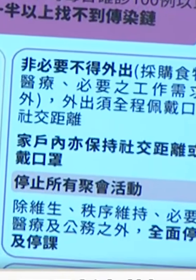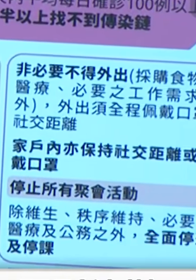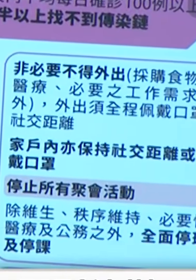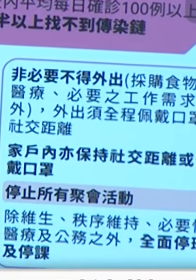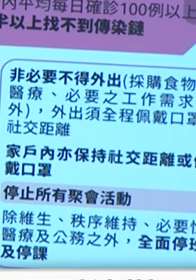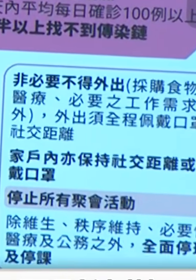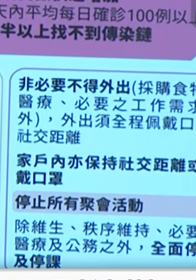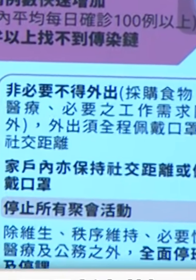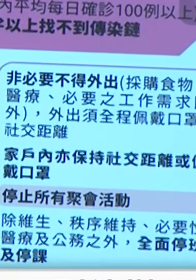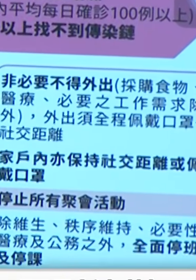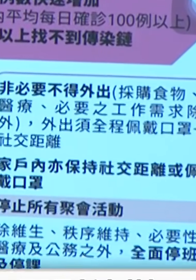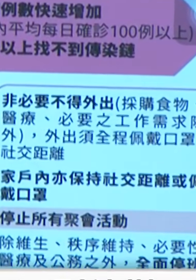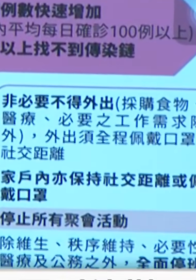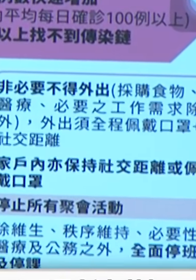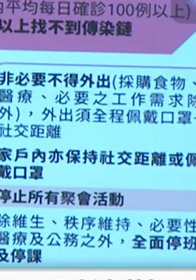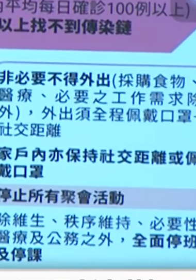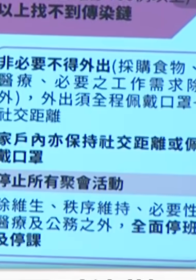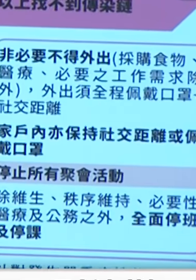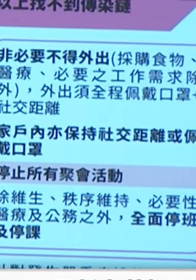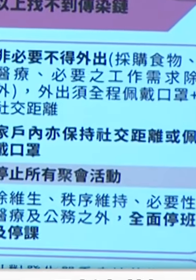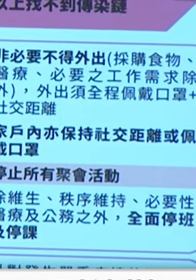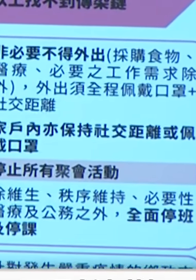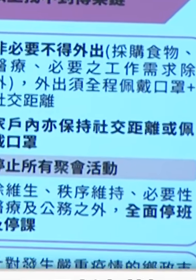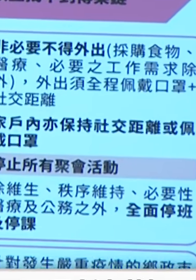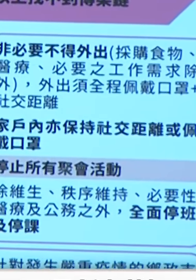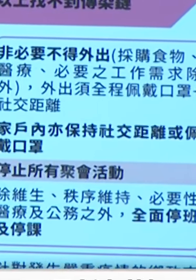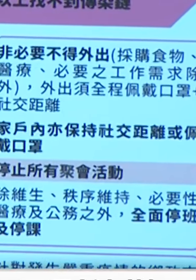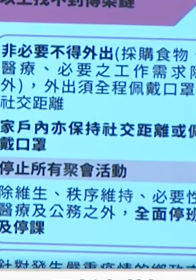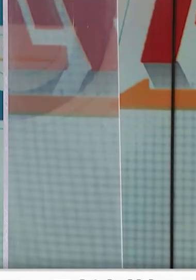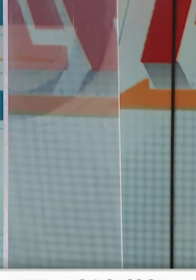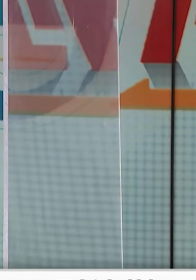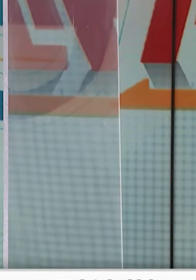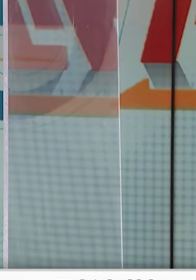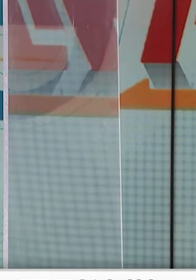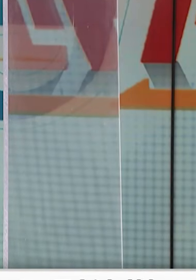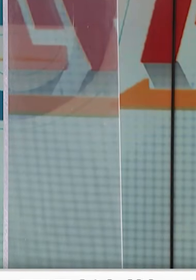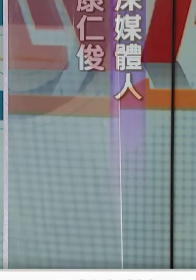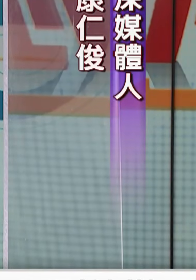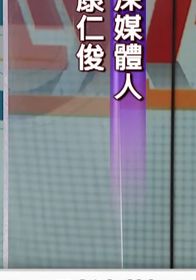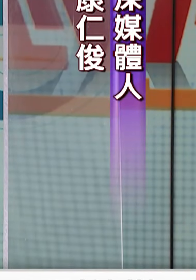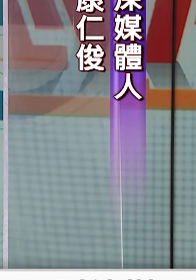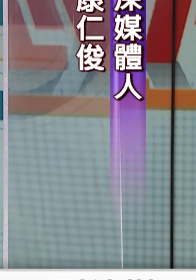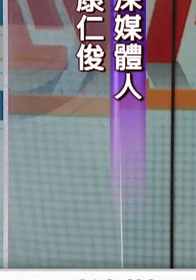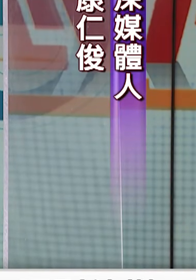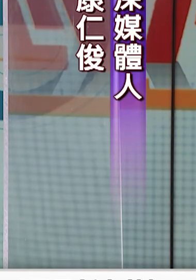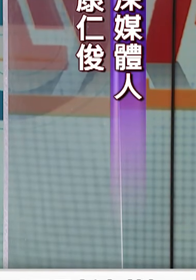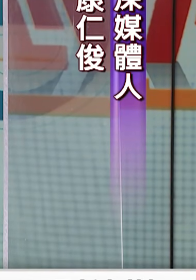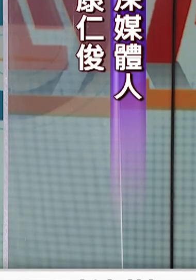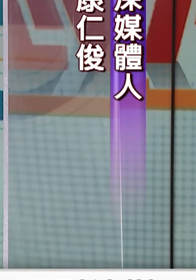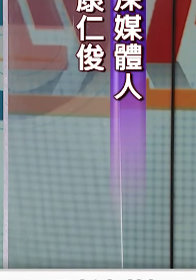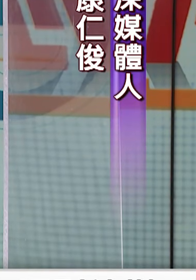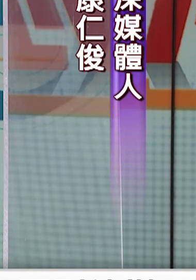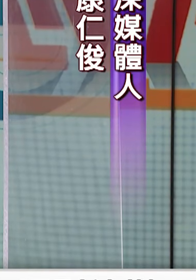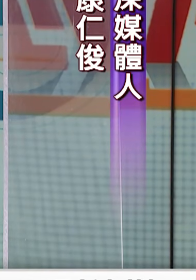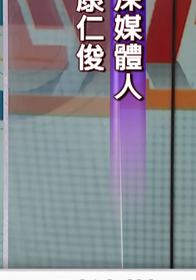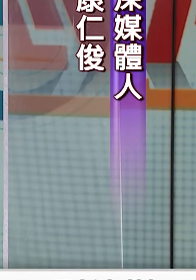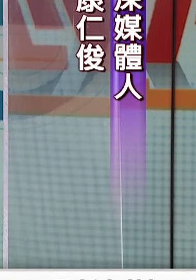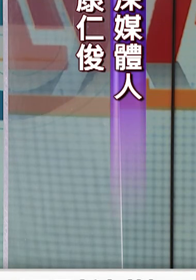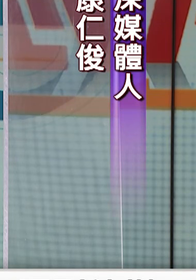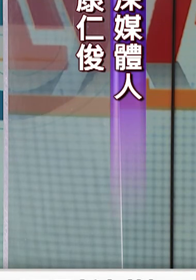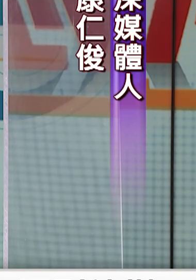就必须要暂停。那这个是你原先所公布的这个规定。那我刚刚讲嘛，五股的那一个，其实现在就被质疑讲说它是不是一